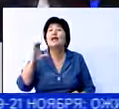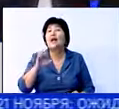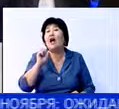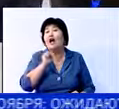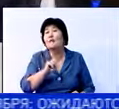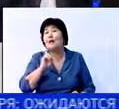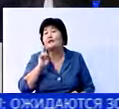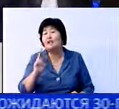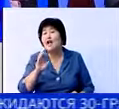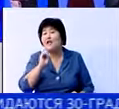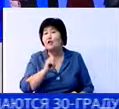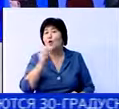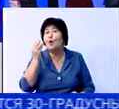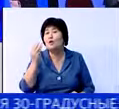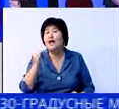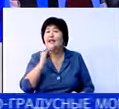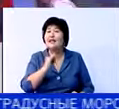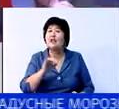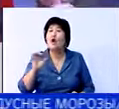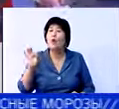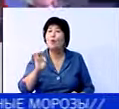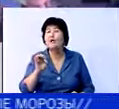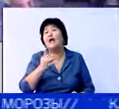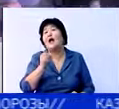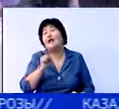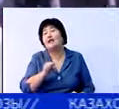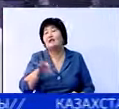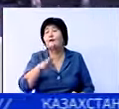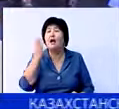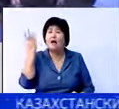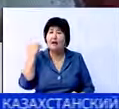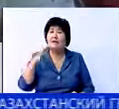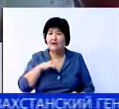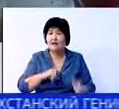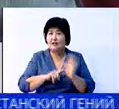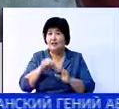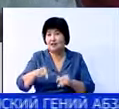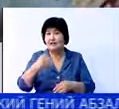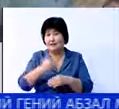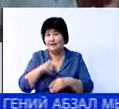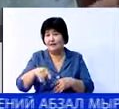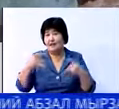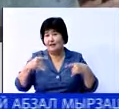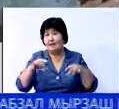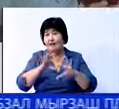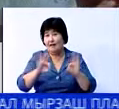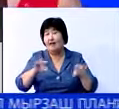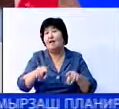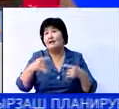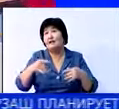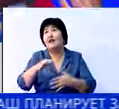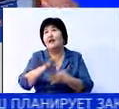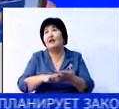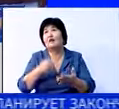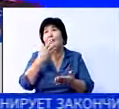Алмаз Кишкенбаев, Ербол Шарипов и сам Умыркул Аниязов и другие когда-то начинали со сцены нашего телеканала. И телеканал